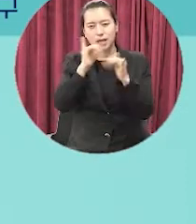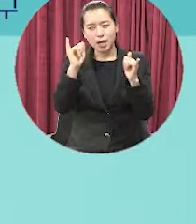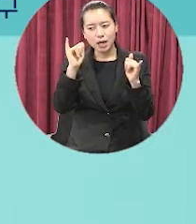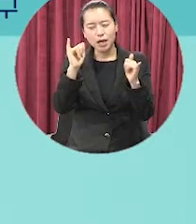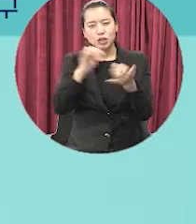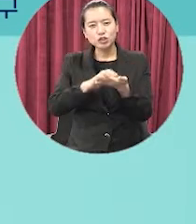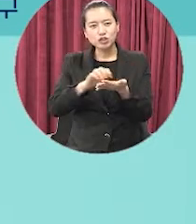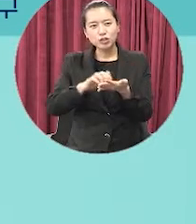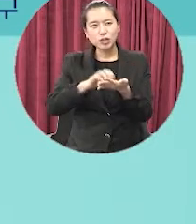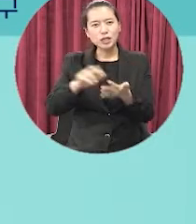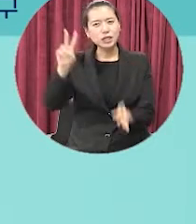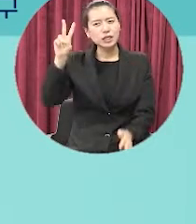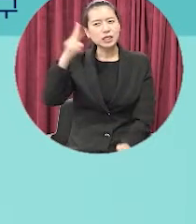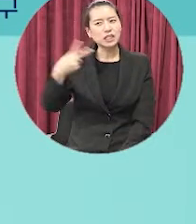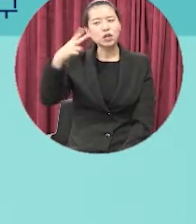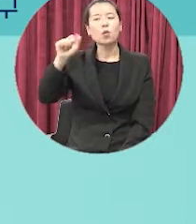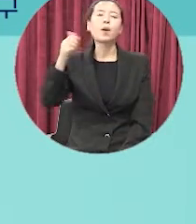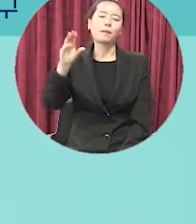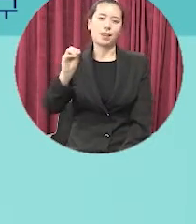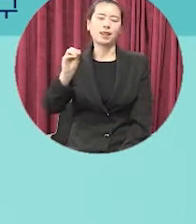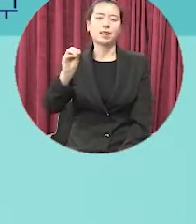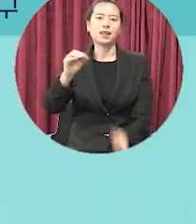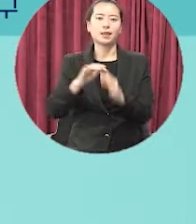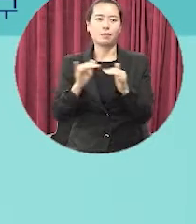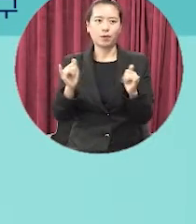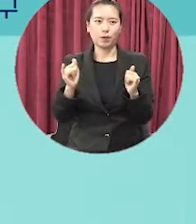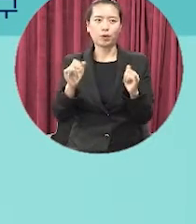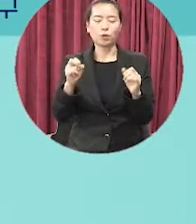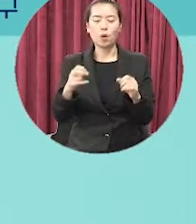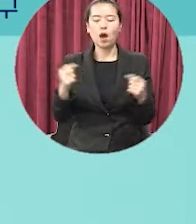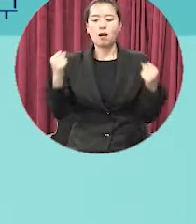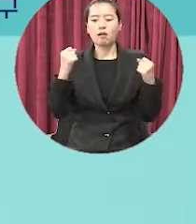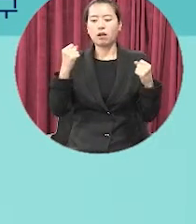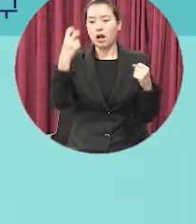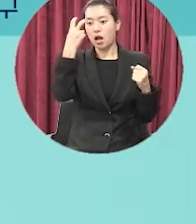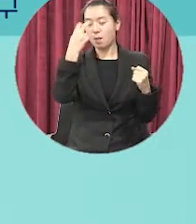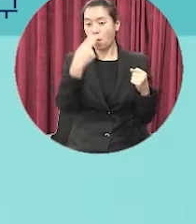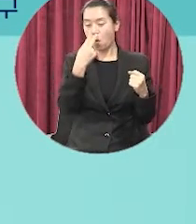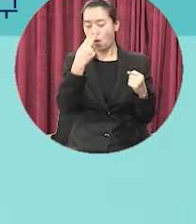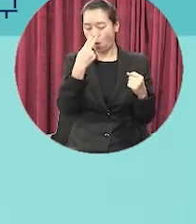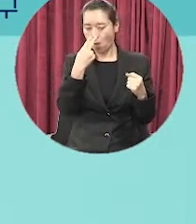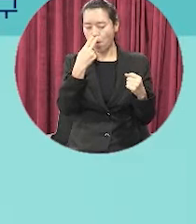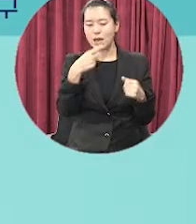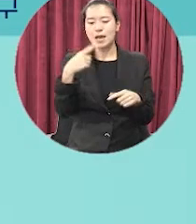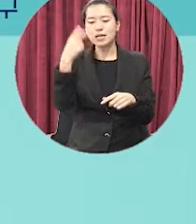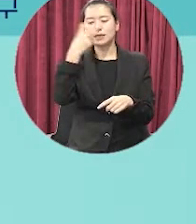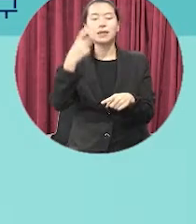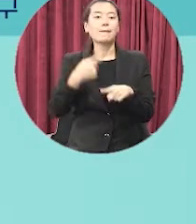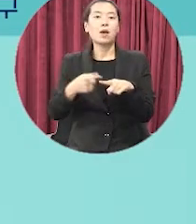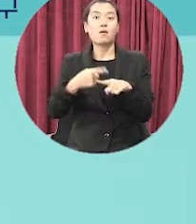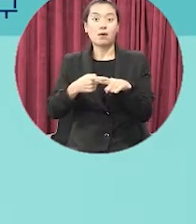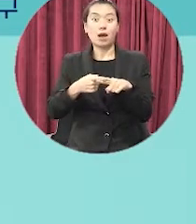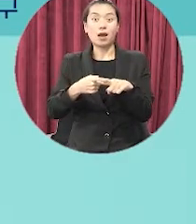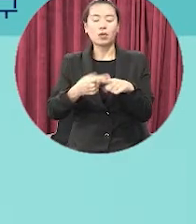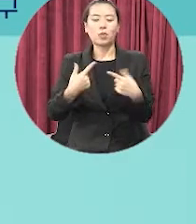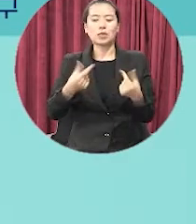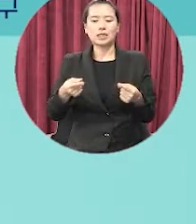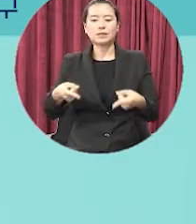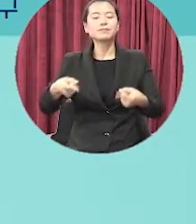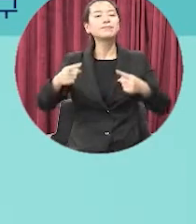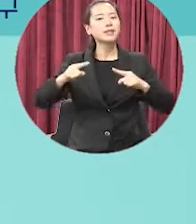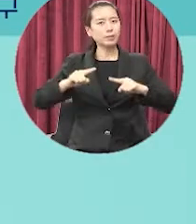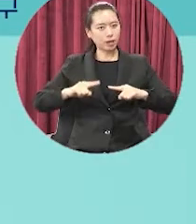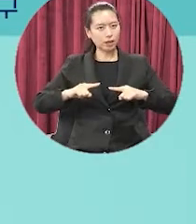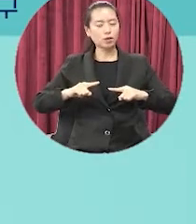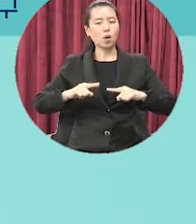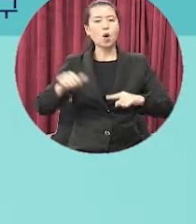해당이 되고 입사 고백 말면 중복 있어서 그 다음에 이번에 건강보험심사평가원 도 이제 컨소시엄에 들어와서 정곡면